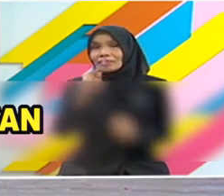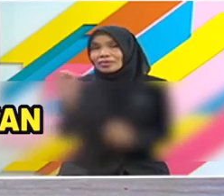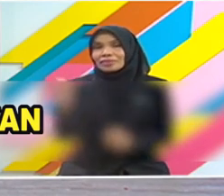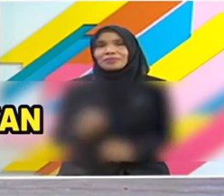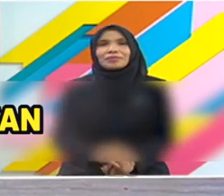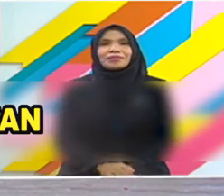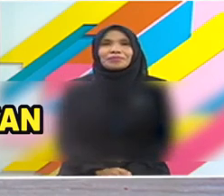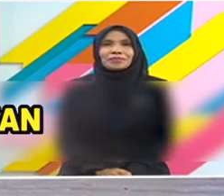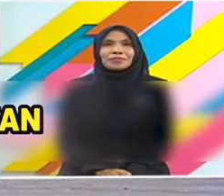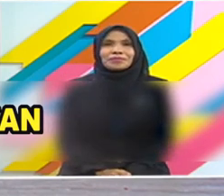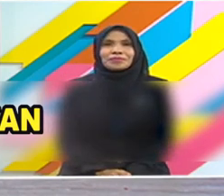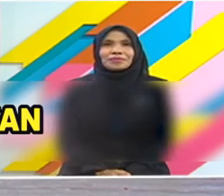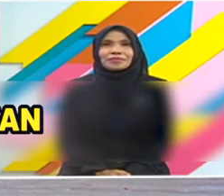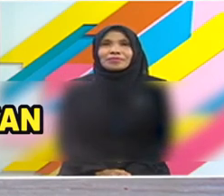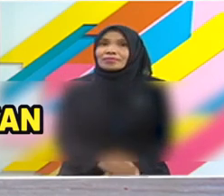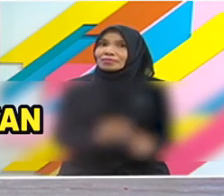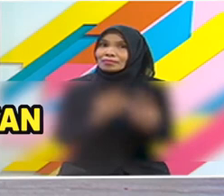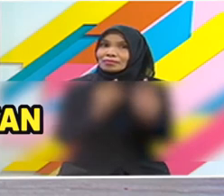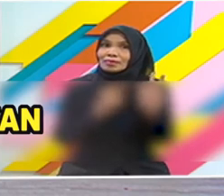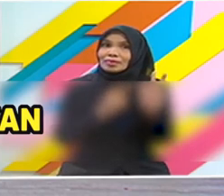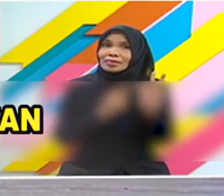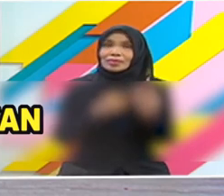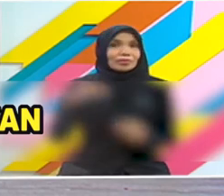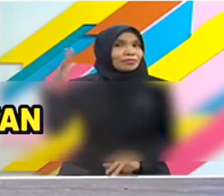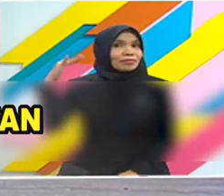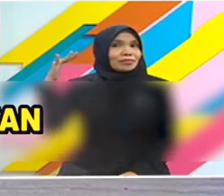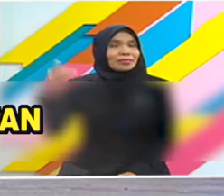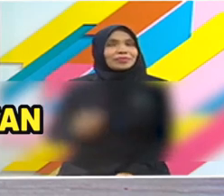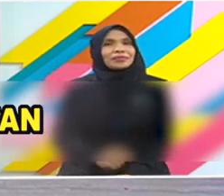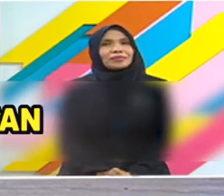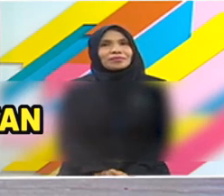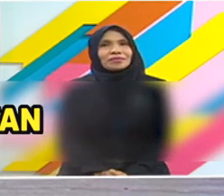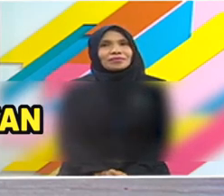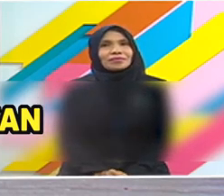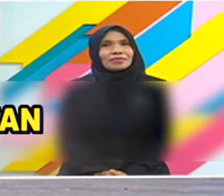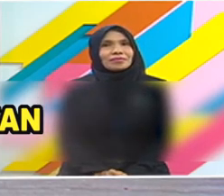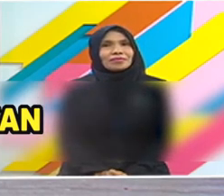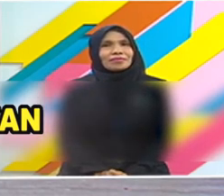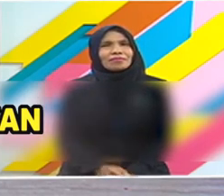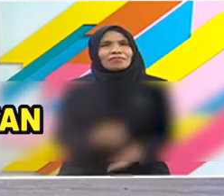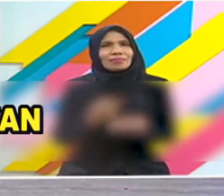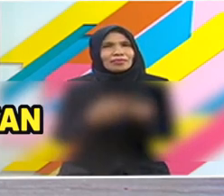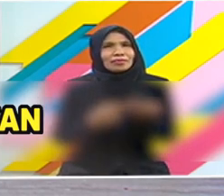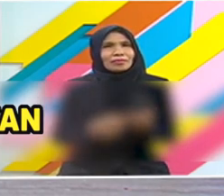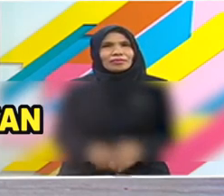Betul. Okey, kita dengar bunyi yang berikutnya. Bunyi yang seterusnya.